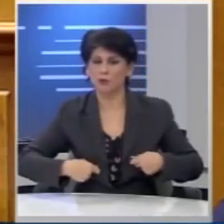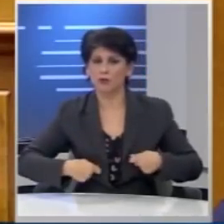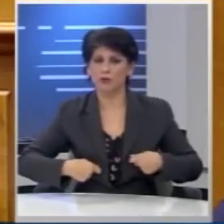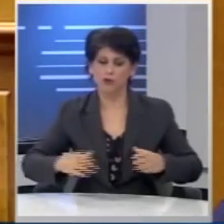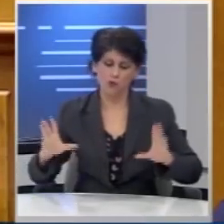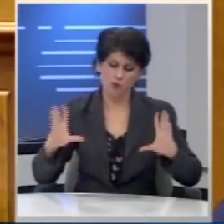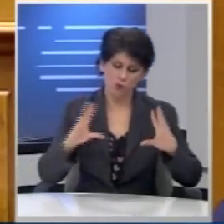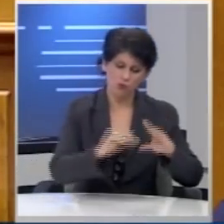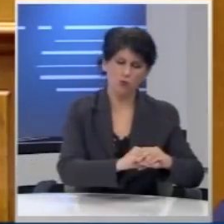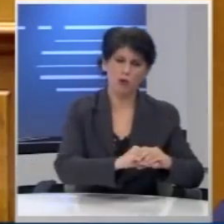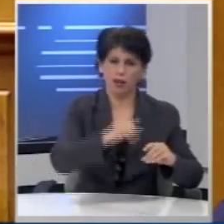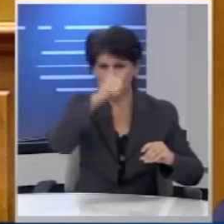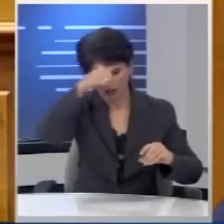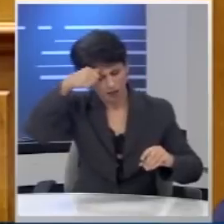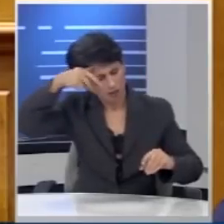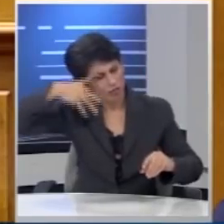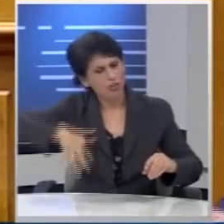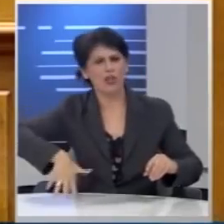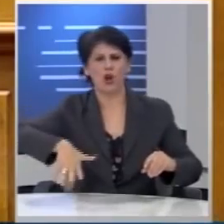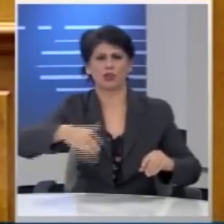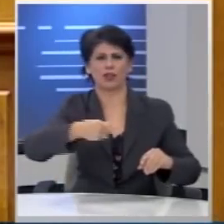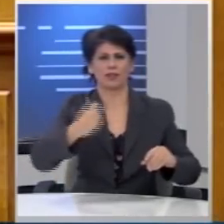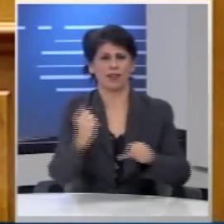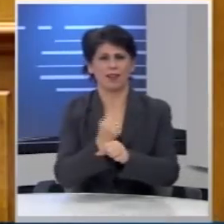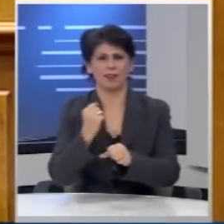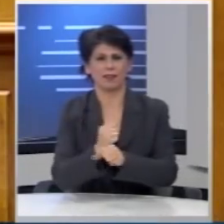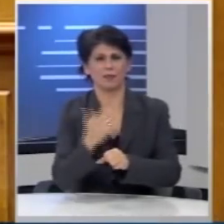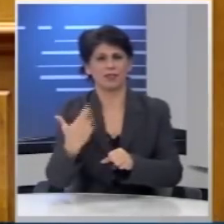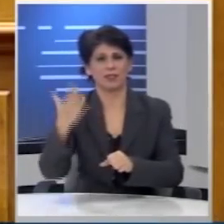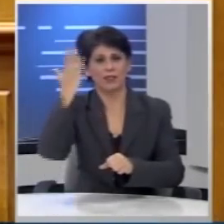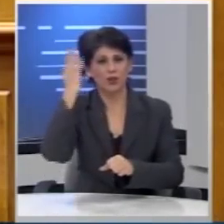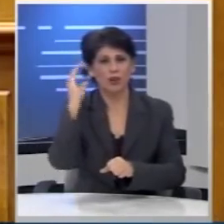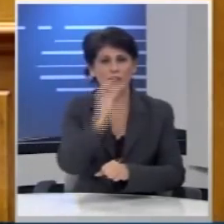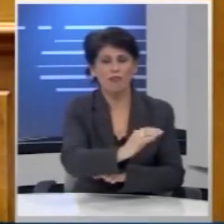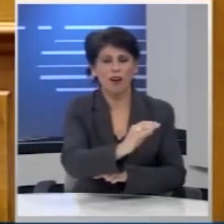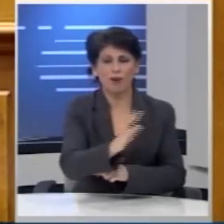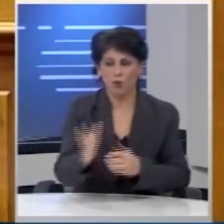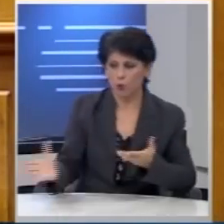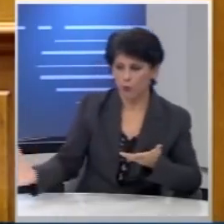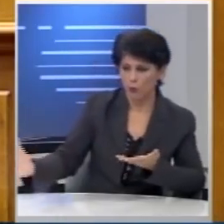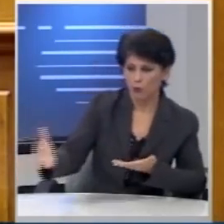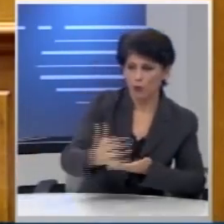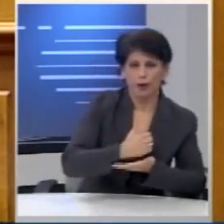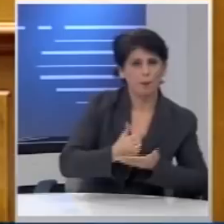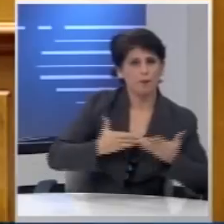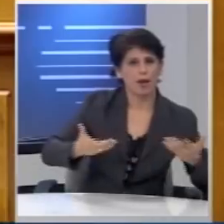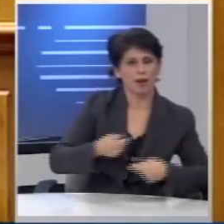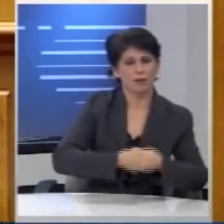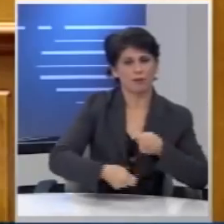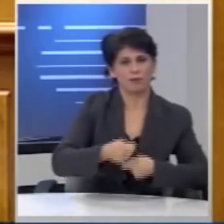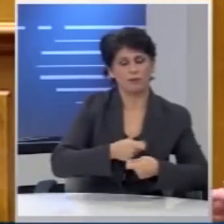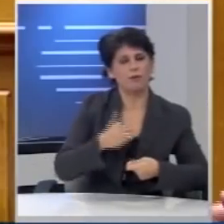ο συσσωρευμένος ιδρώτας των εργαζομένων, βρίσκεται στο κεφάλαιο που συσσωρεύουν μεγάλες